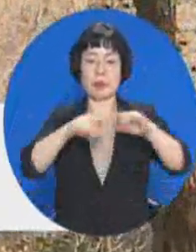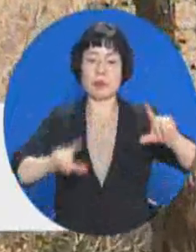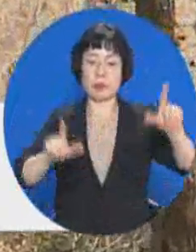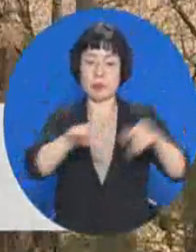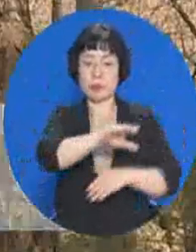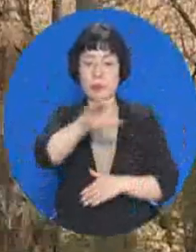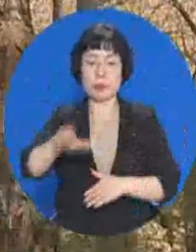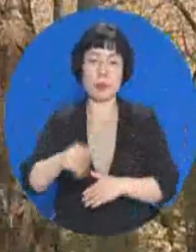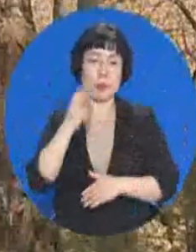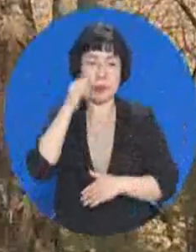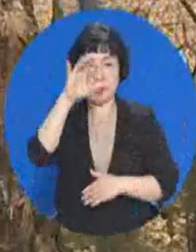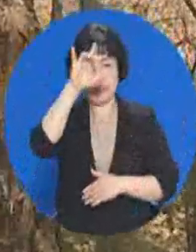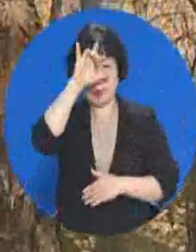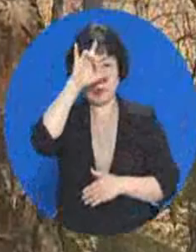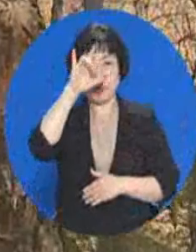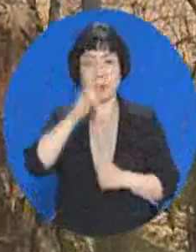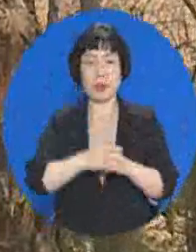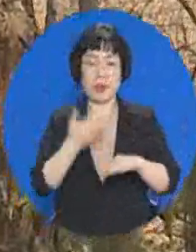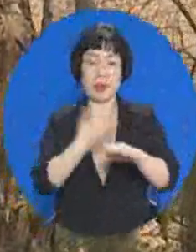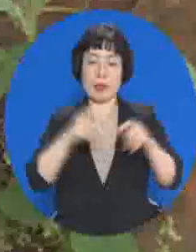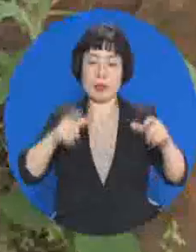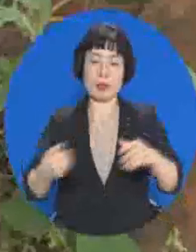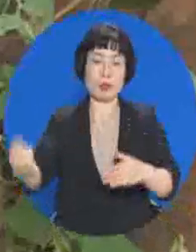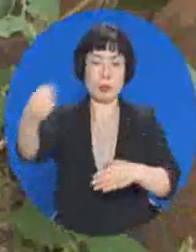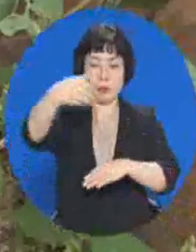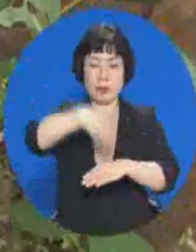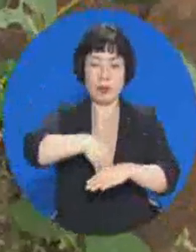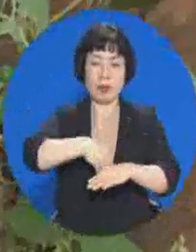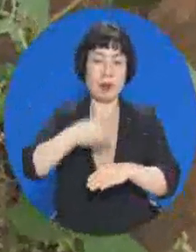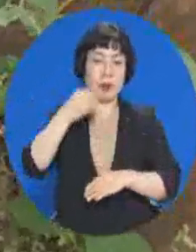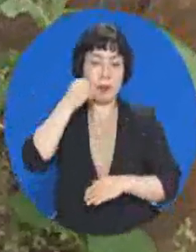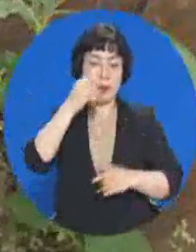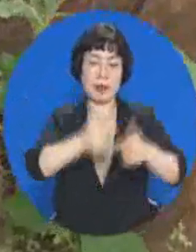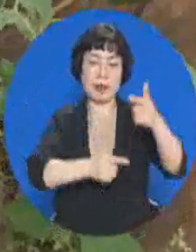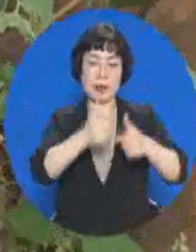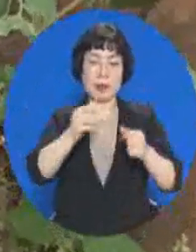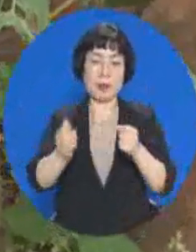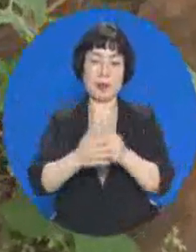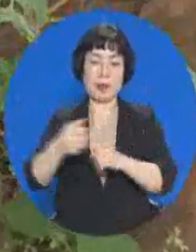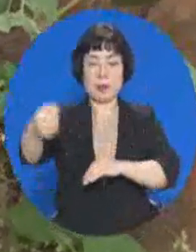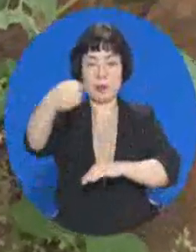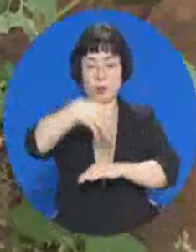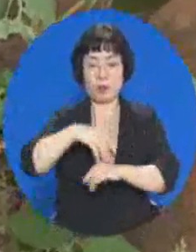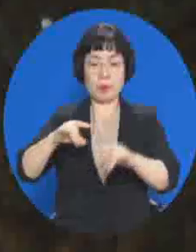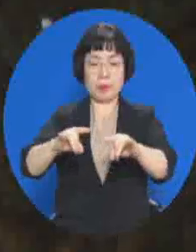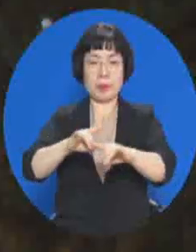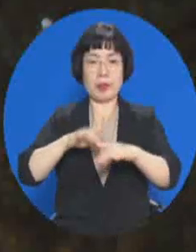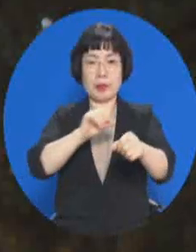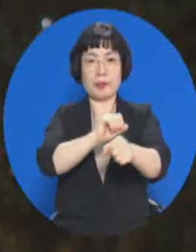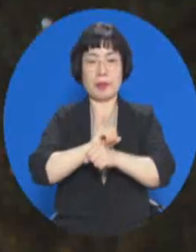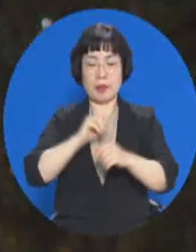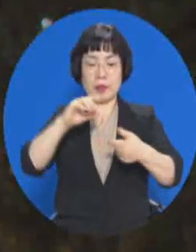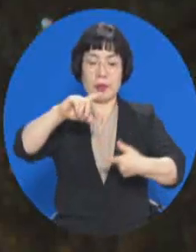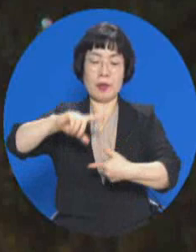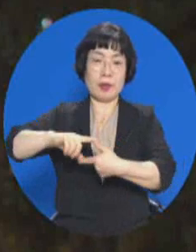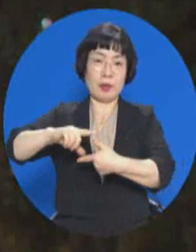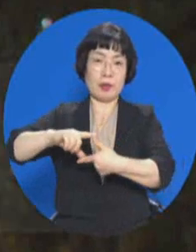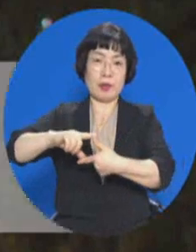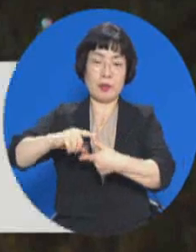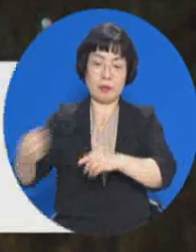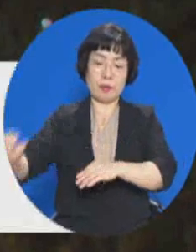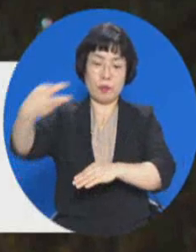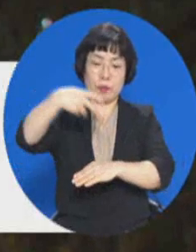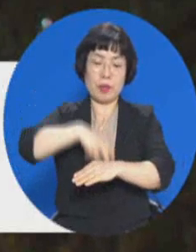동북권 소나무 재선충병은 타지에서 유입된 폐목재에 의해 전파된 것으로 추정됩니다. 경남 쪽에서